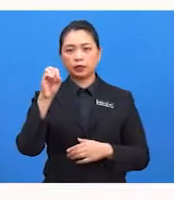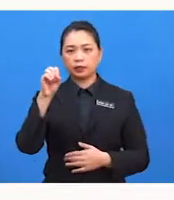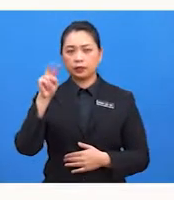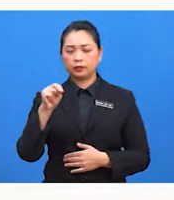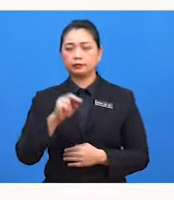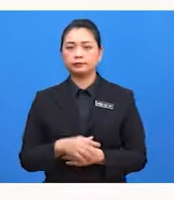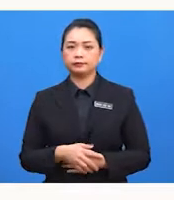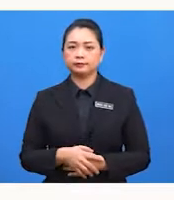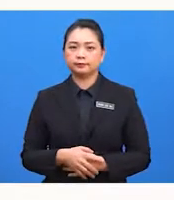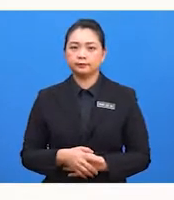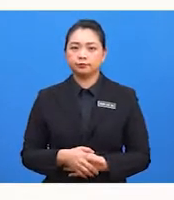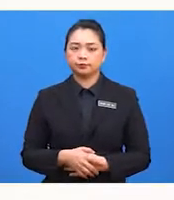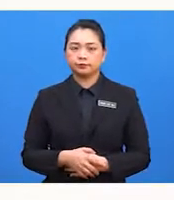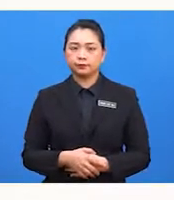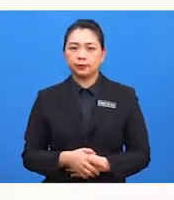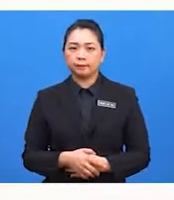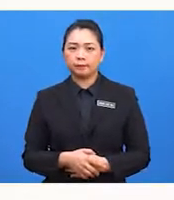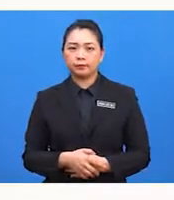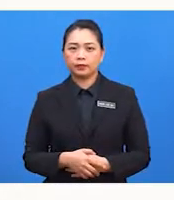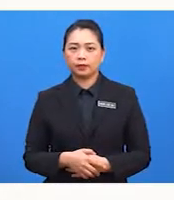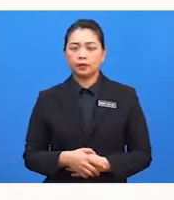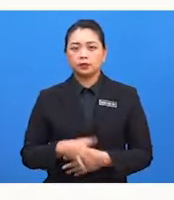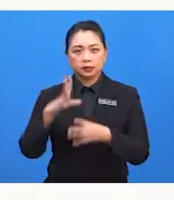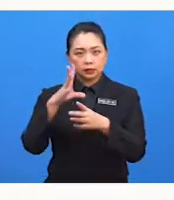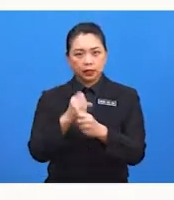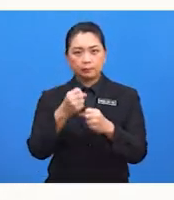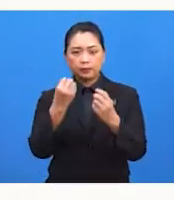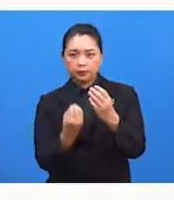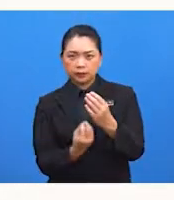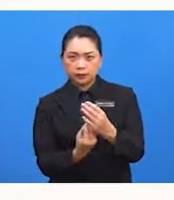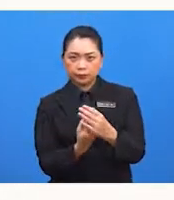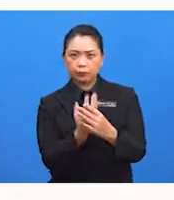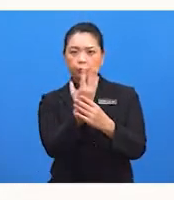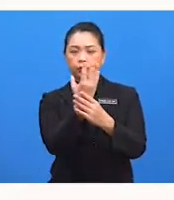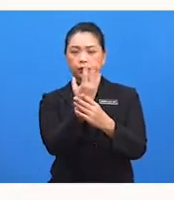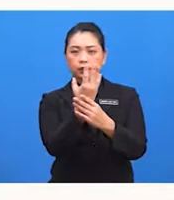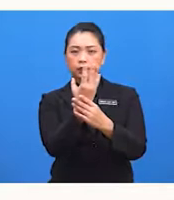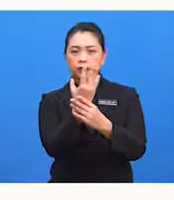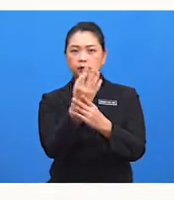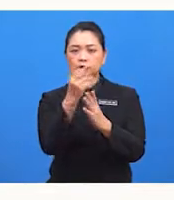Ia juga dapat menimbulkan suasana harmoni dan selesa.